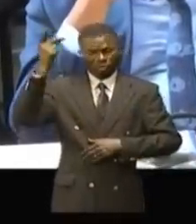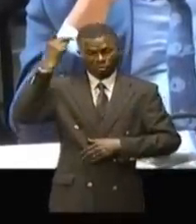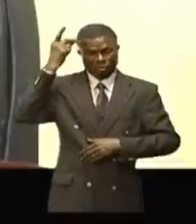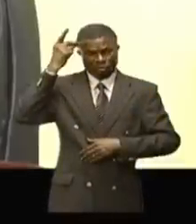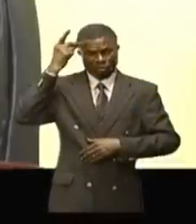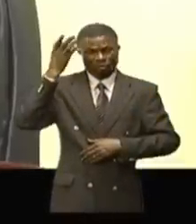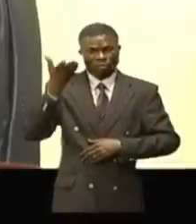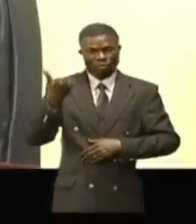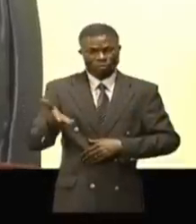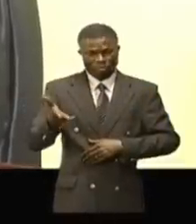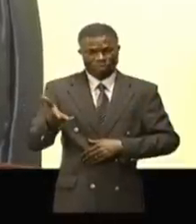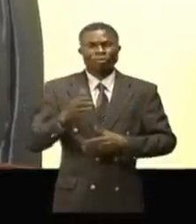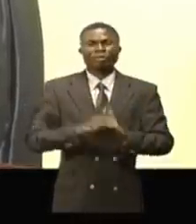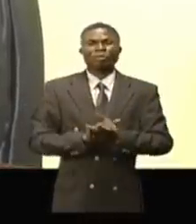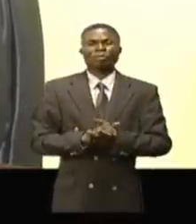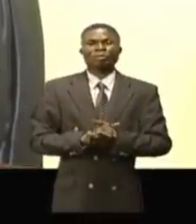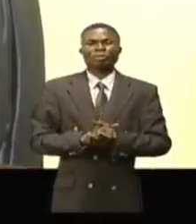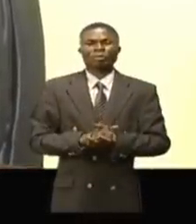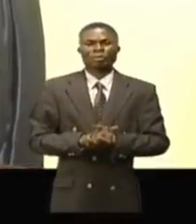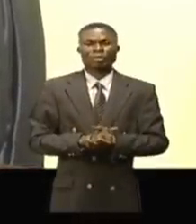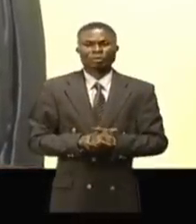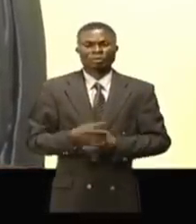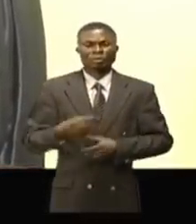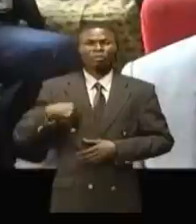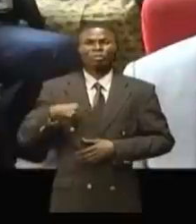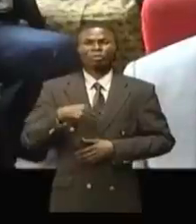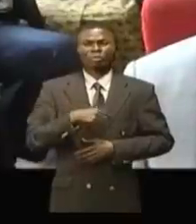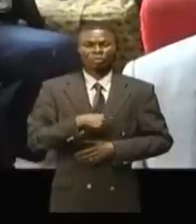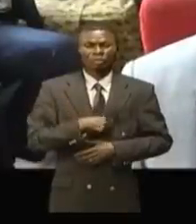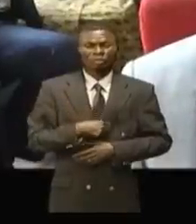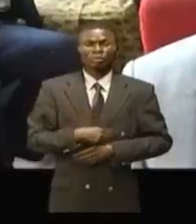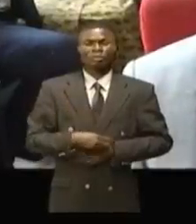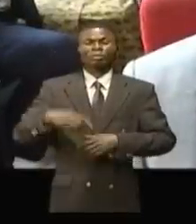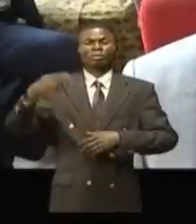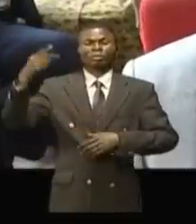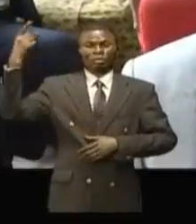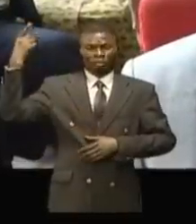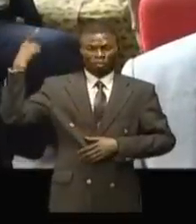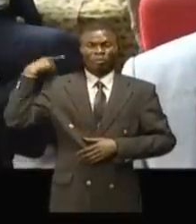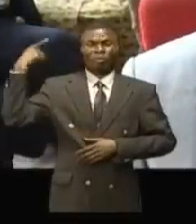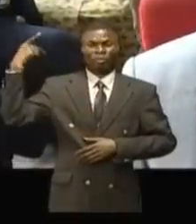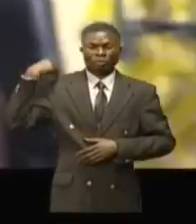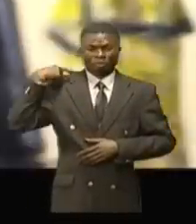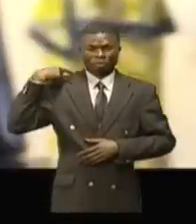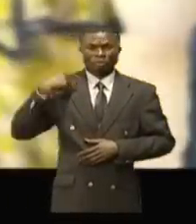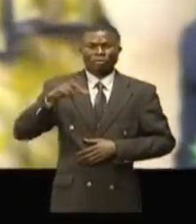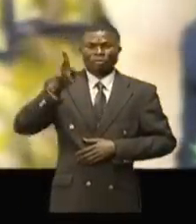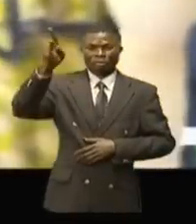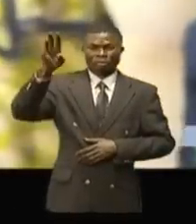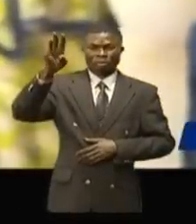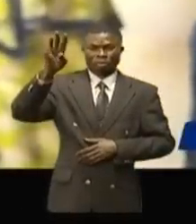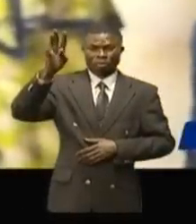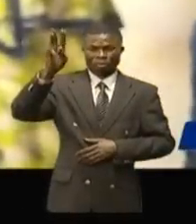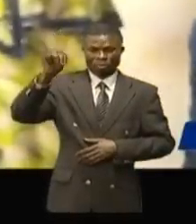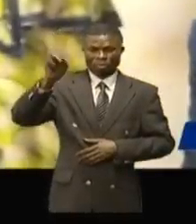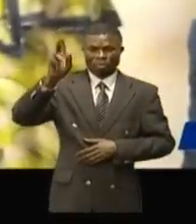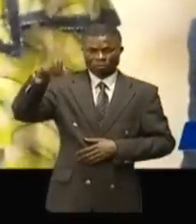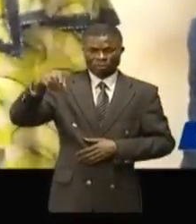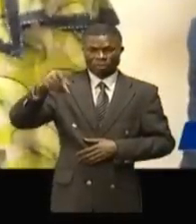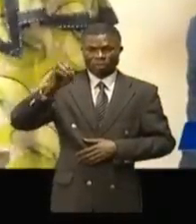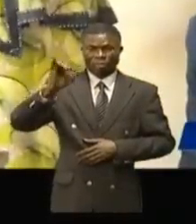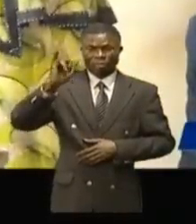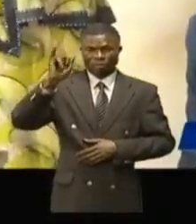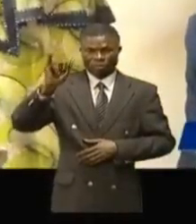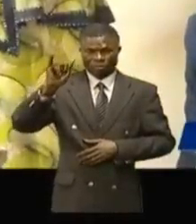de l'Assemblée provinciale de Kinshasa. L'honorable Poya Kadima Godfroy est déchu de ses